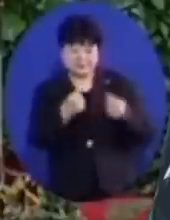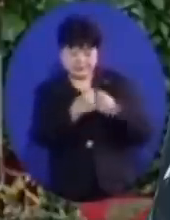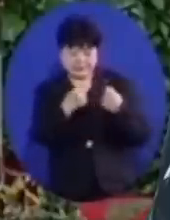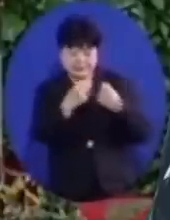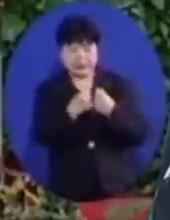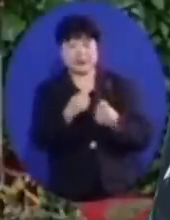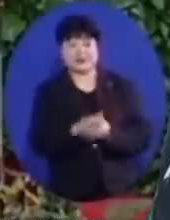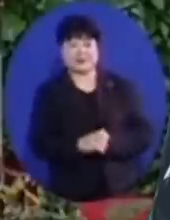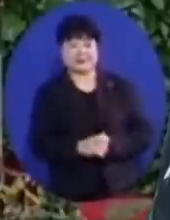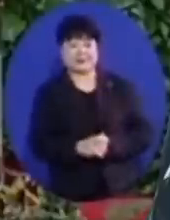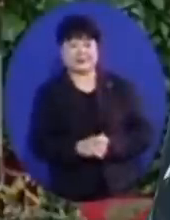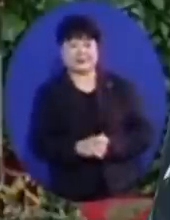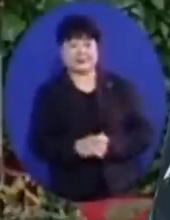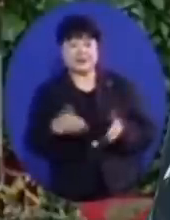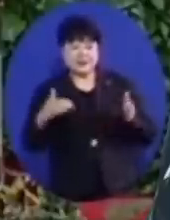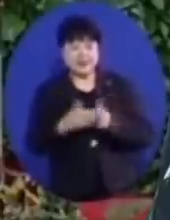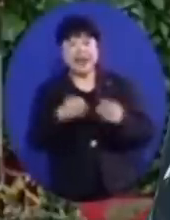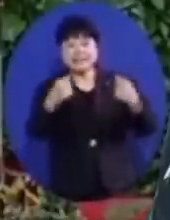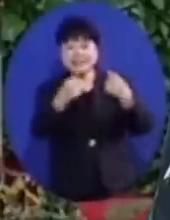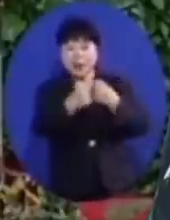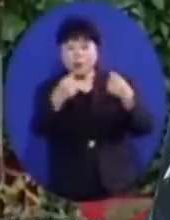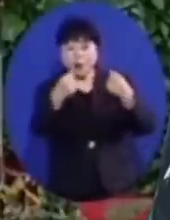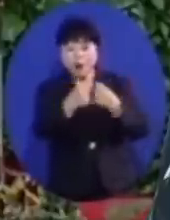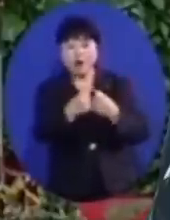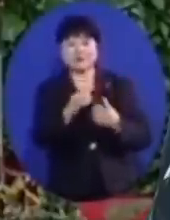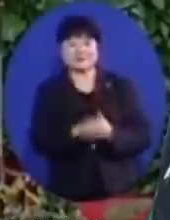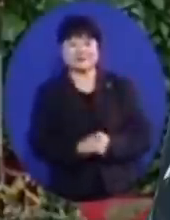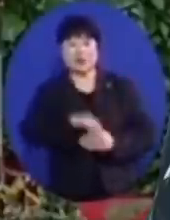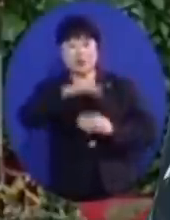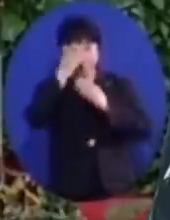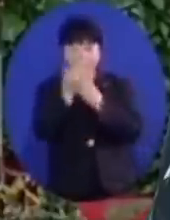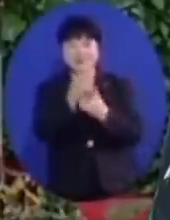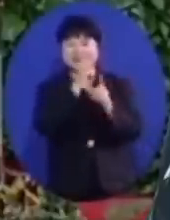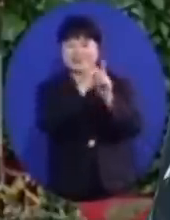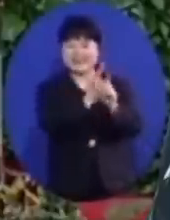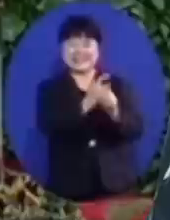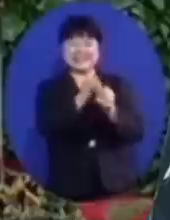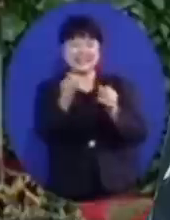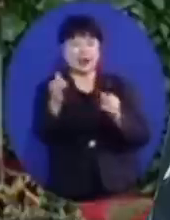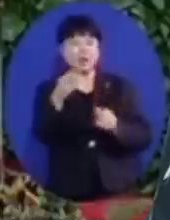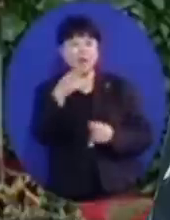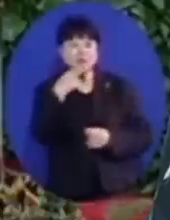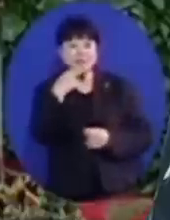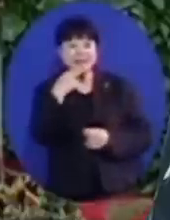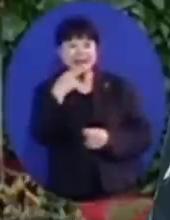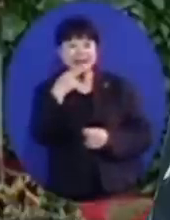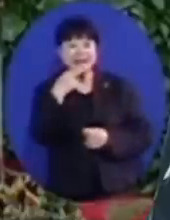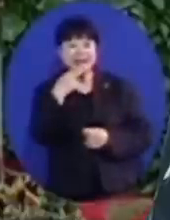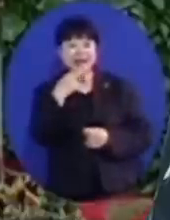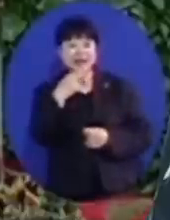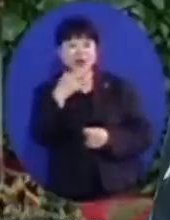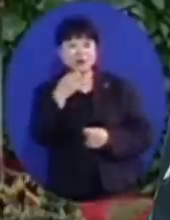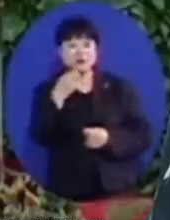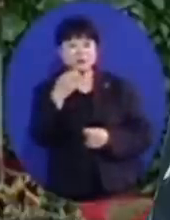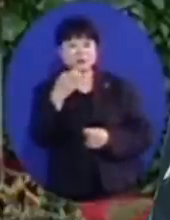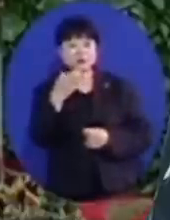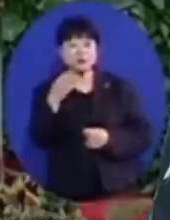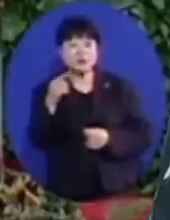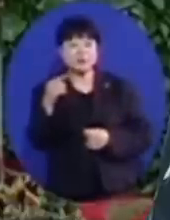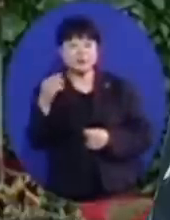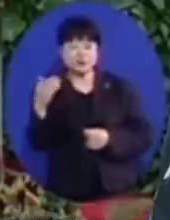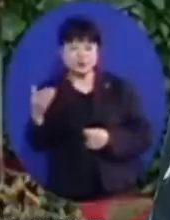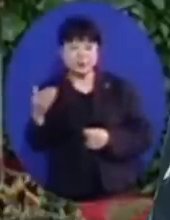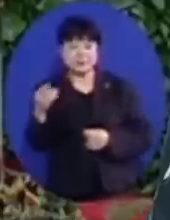싸워야 됩니다 끝까지 싸워야 돼요 완전히 이길 수 있는 사람은 없습니다 99.9%까지